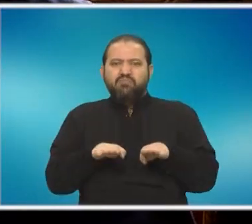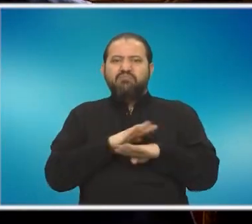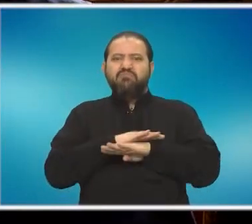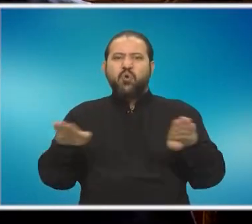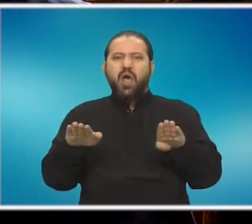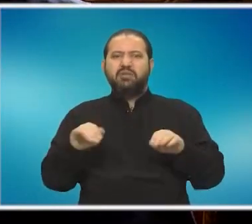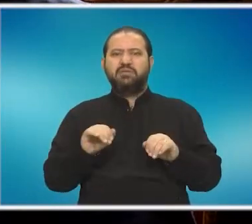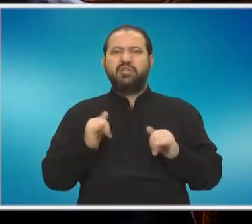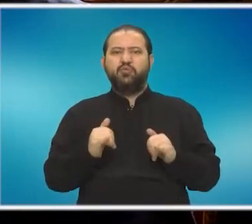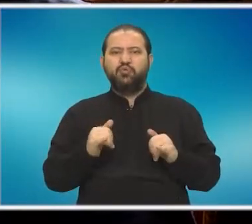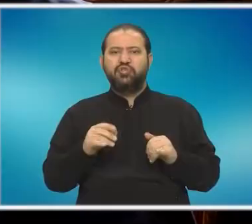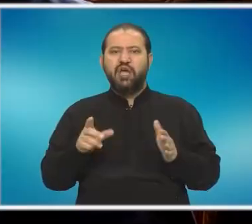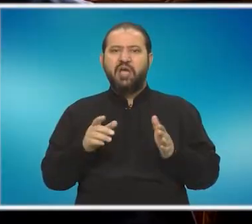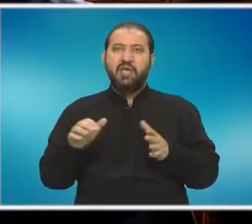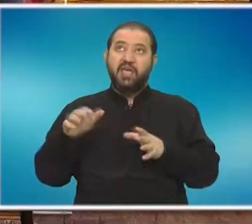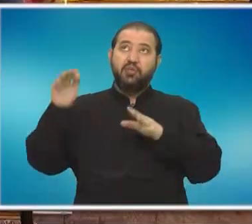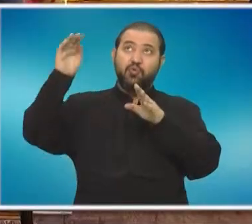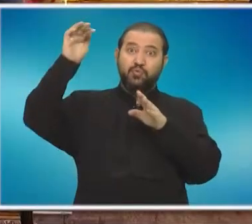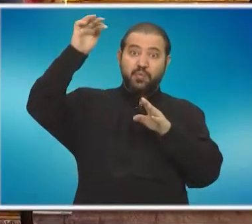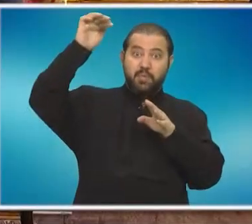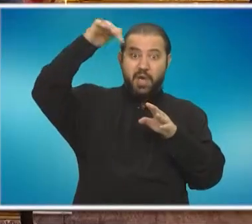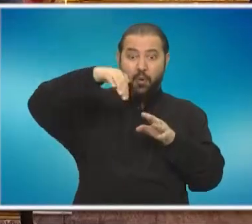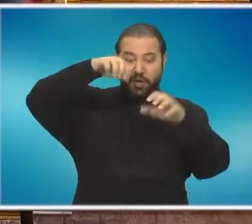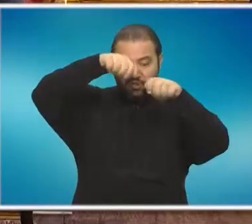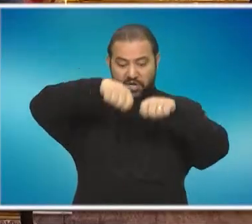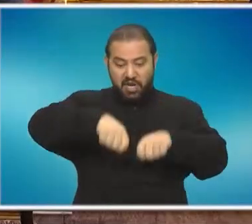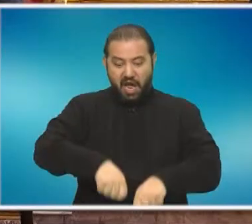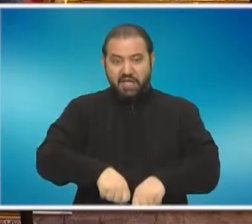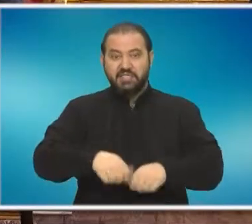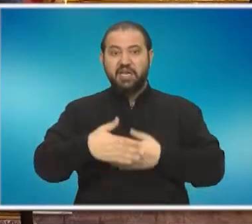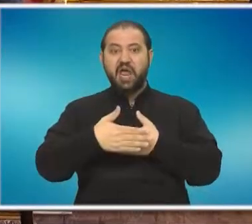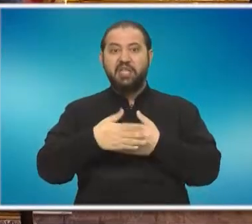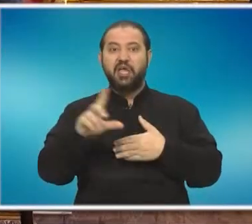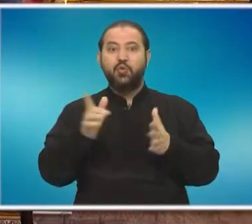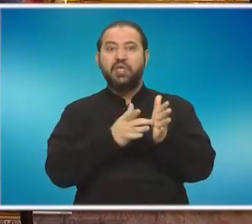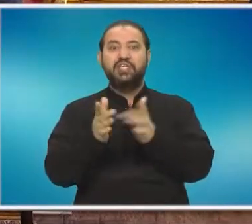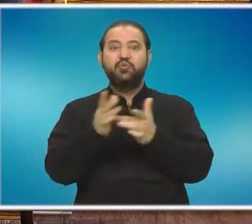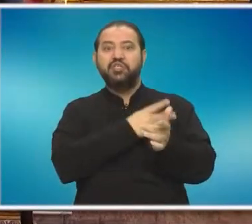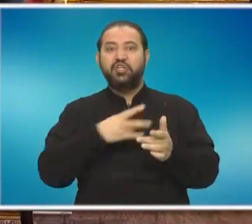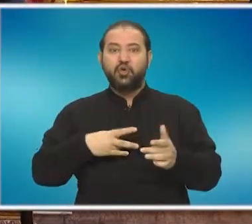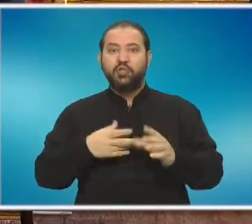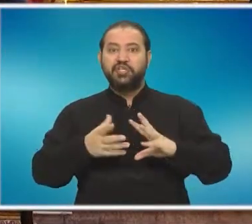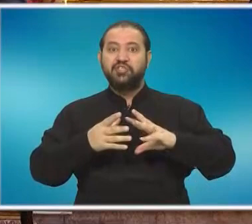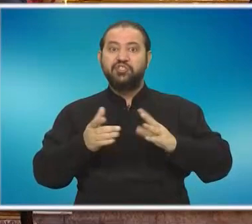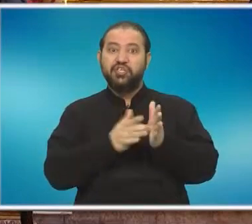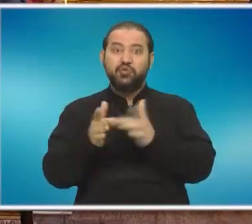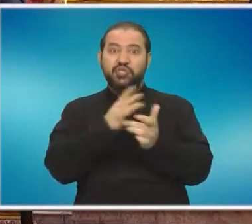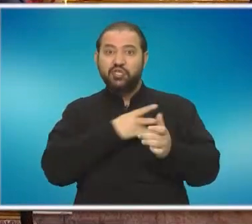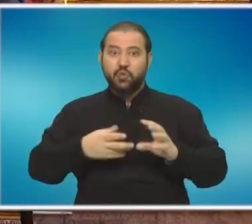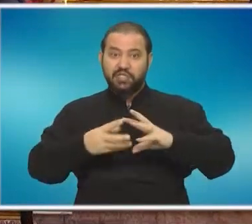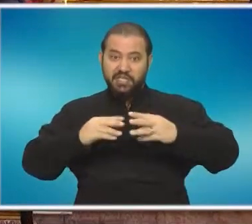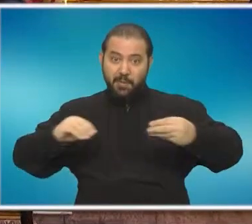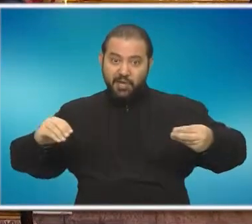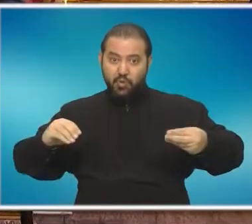Dar nu înainte de a vedea ce? Dragostea a celor care l-au luat, au urcat cu el